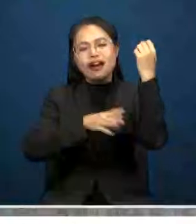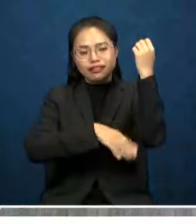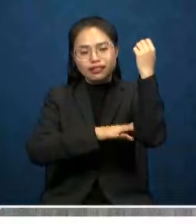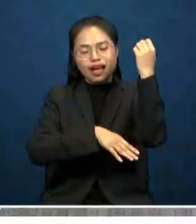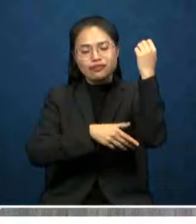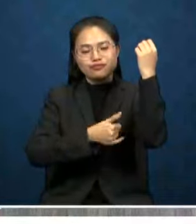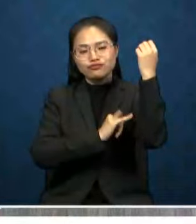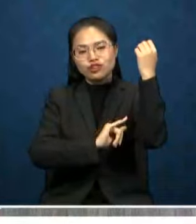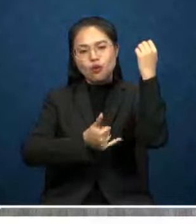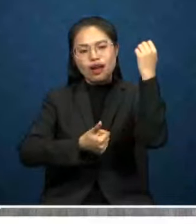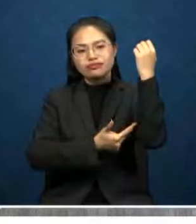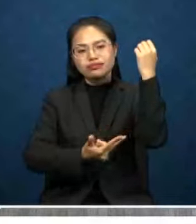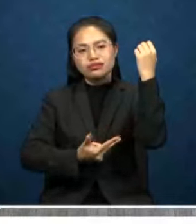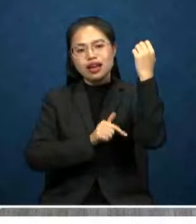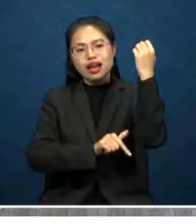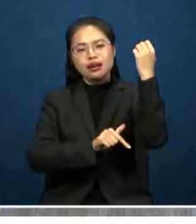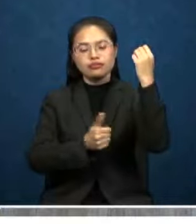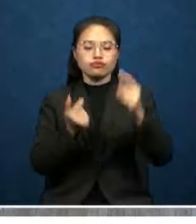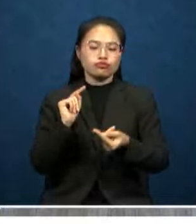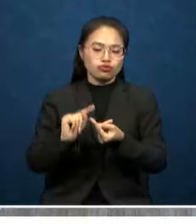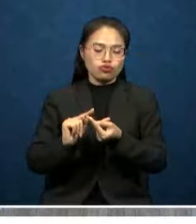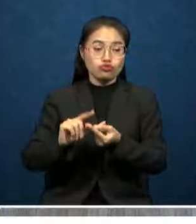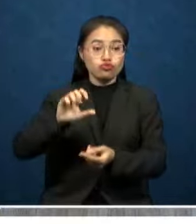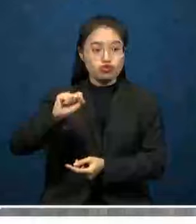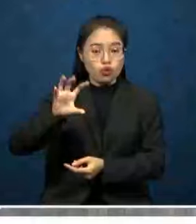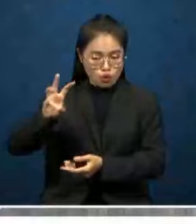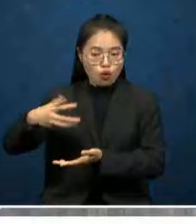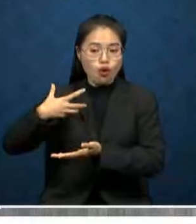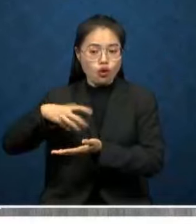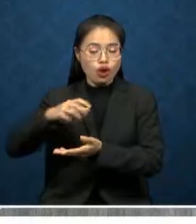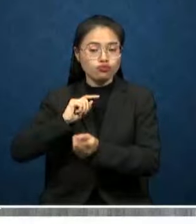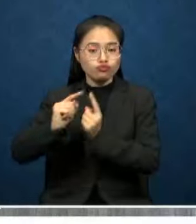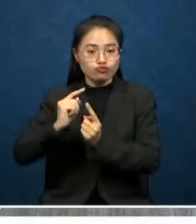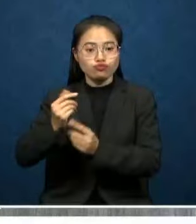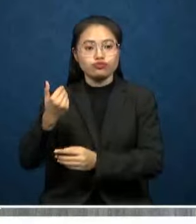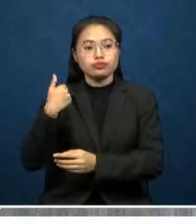ว่าเพื่อนสมาชิกได้พูดไปบ้างแล้วนะฮะอาจารย์นิสดารก์